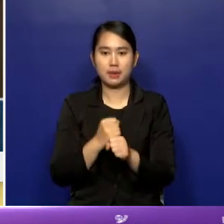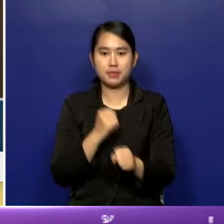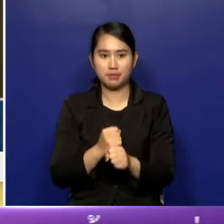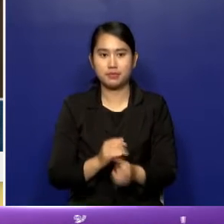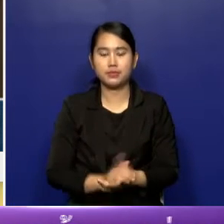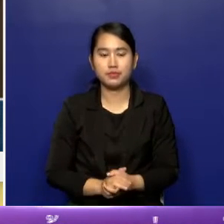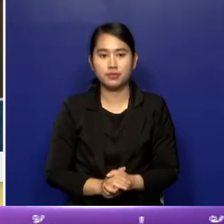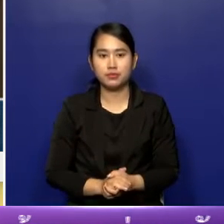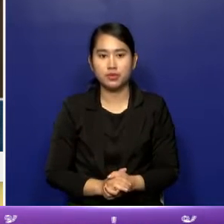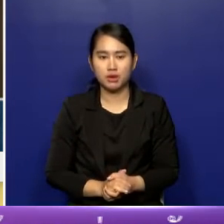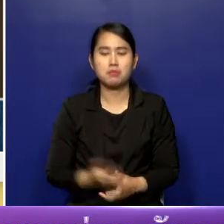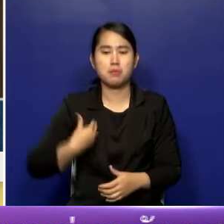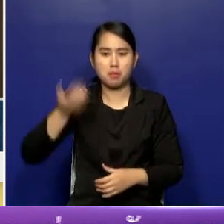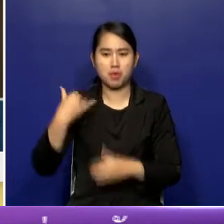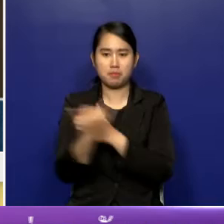ขางอ